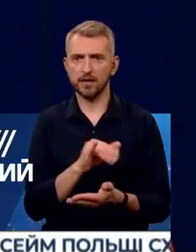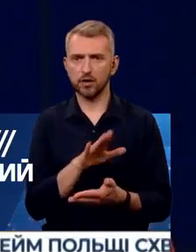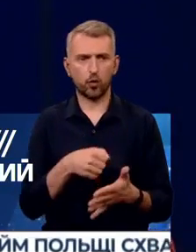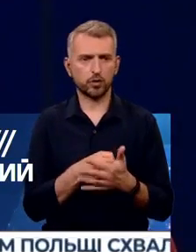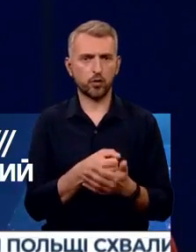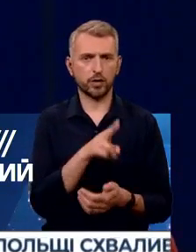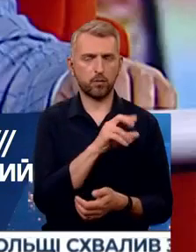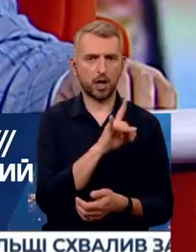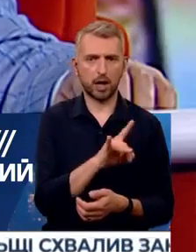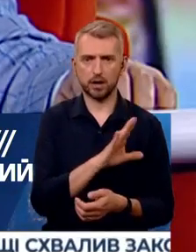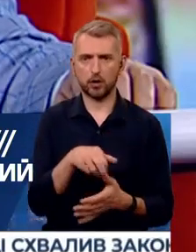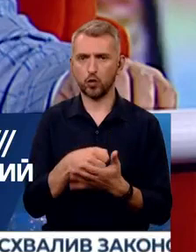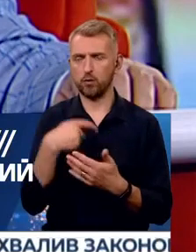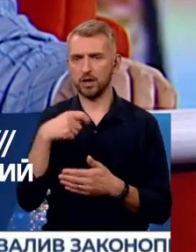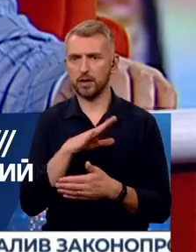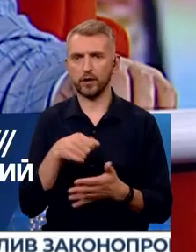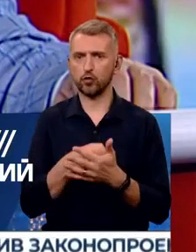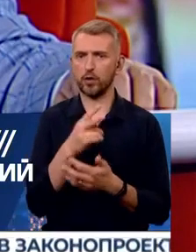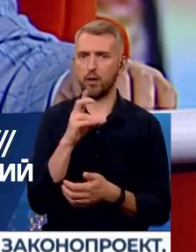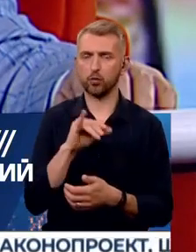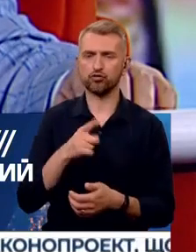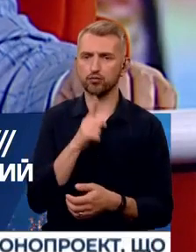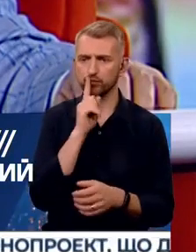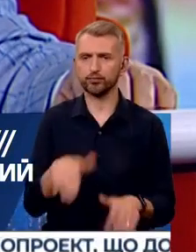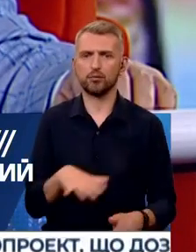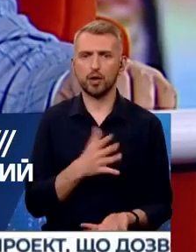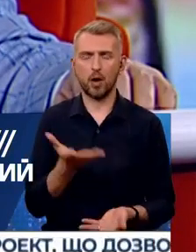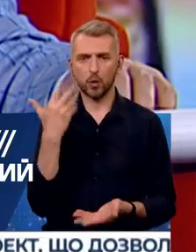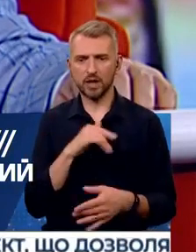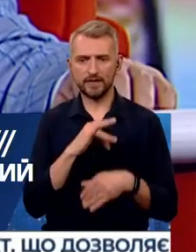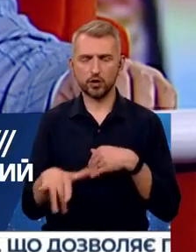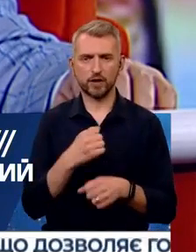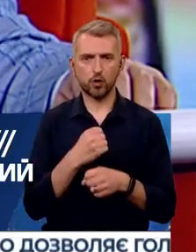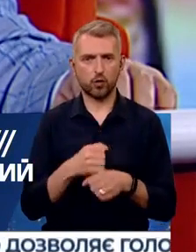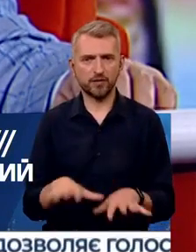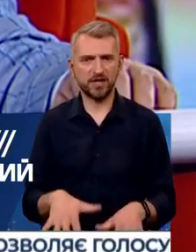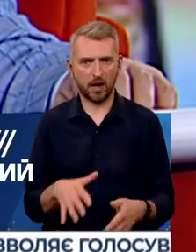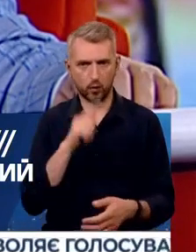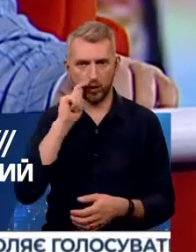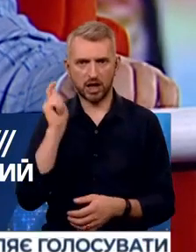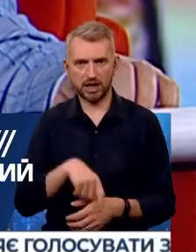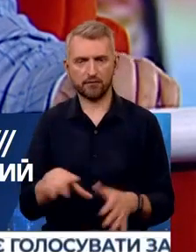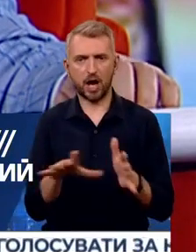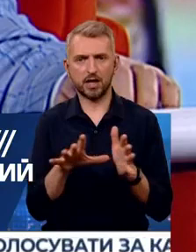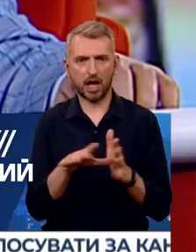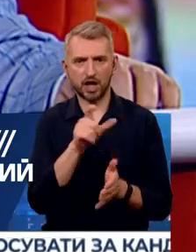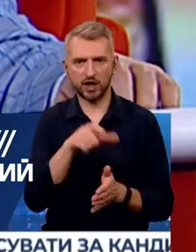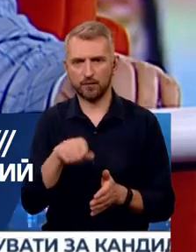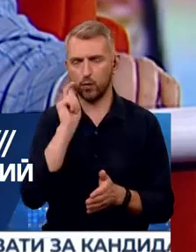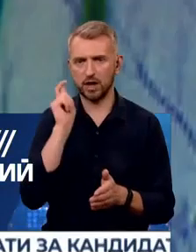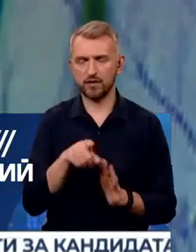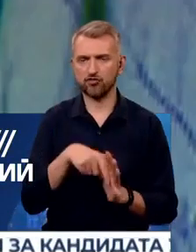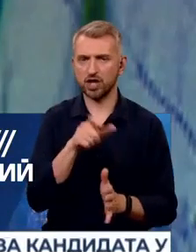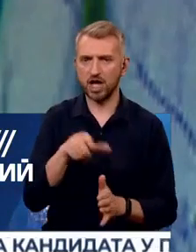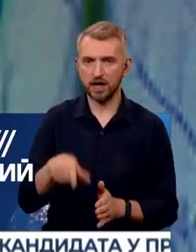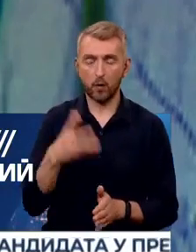ДБР, ні до президента, ні до НАБУ. Чому вони мовчали, коли знищувались робочі місця українських енергетиків, українських